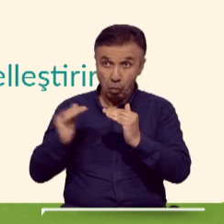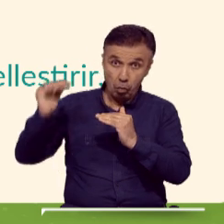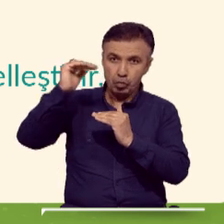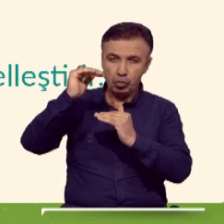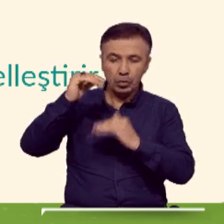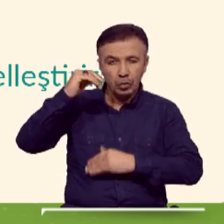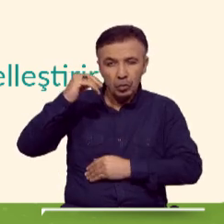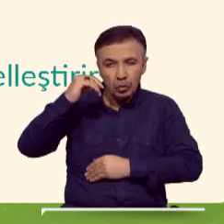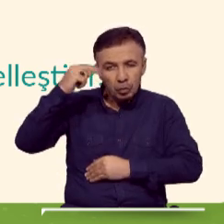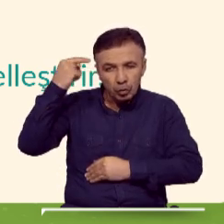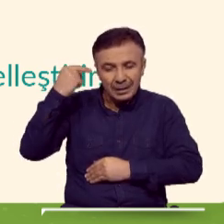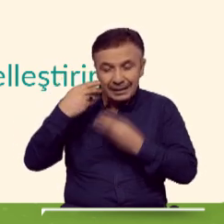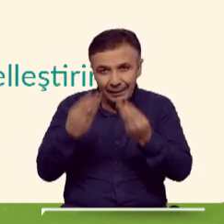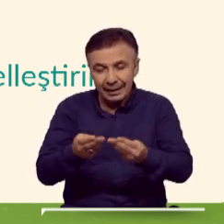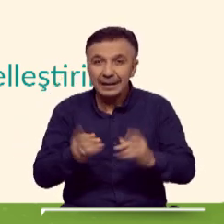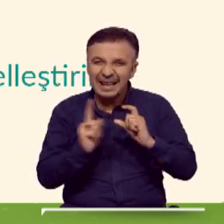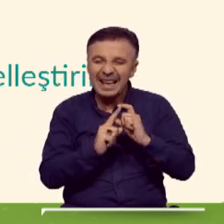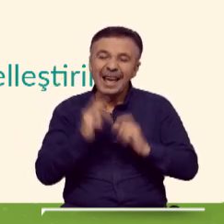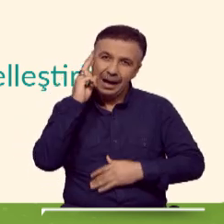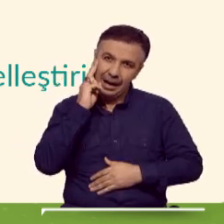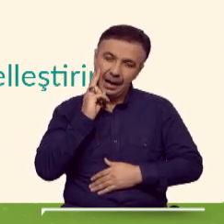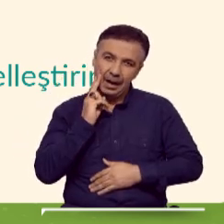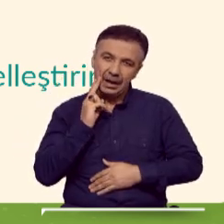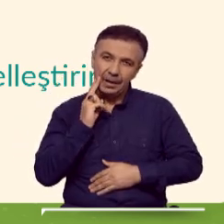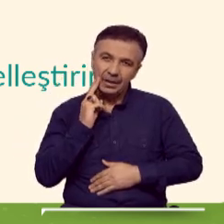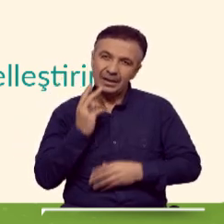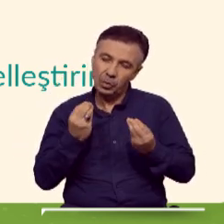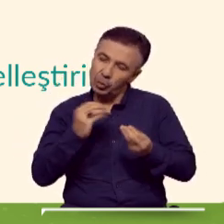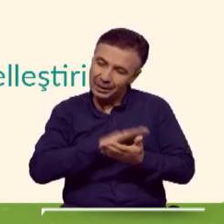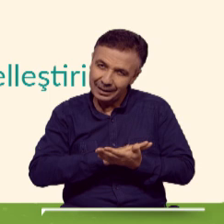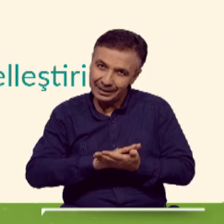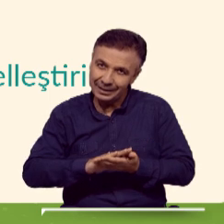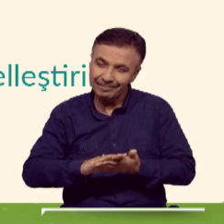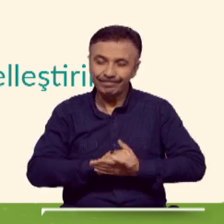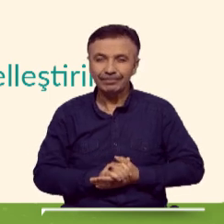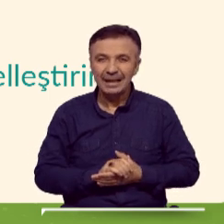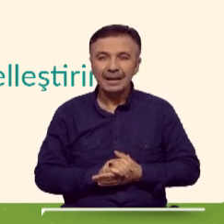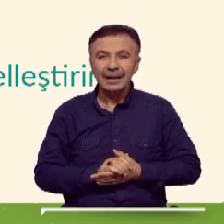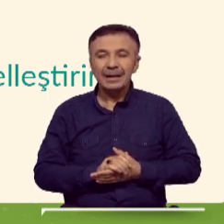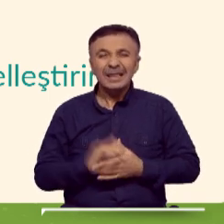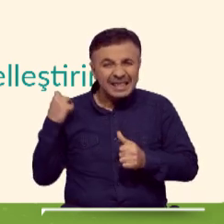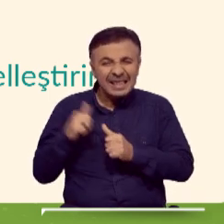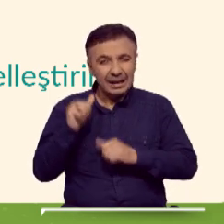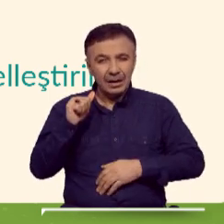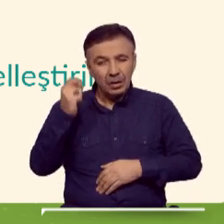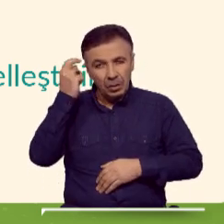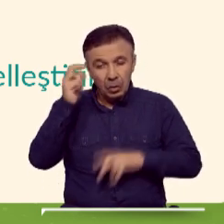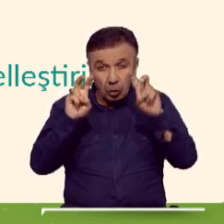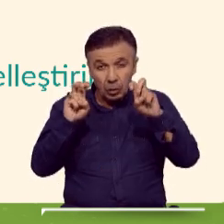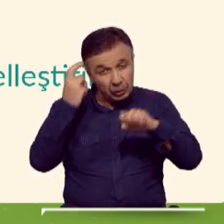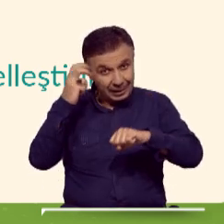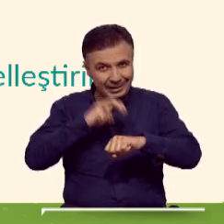verir. D. Ahlakımızı olgunlaştırır. Yine konumuzun içerisinde hemen